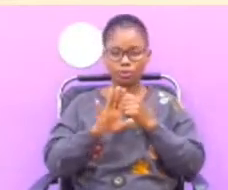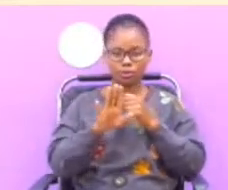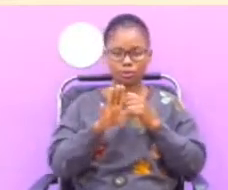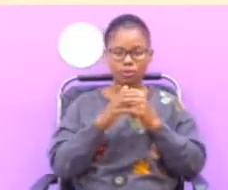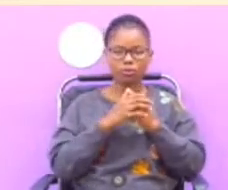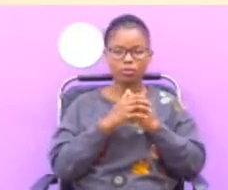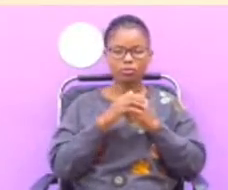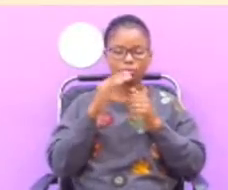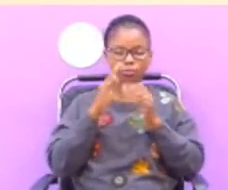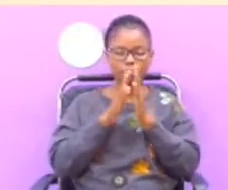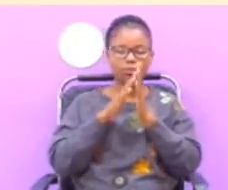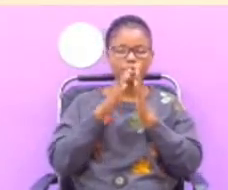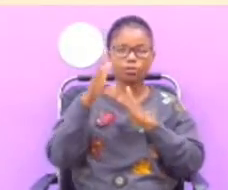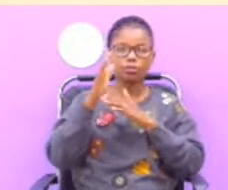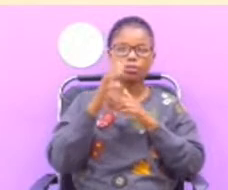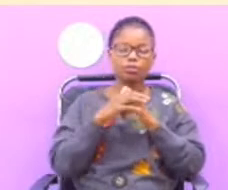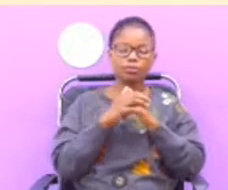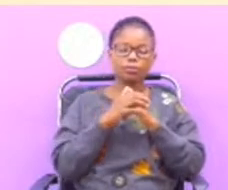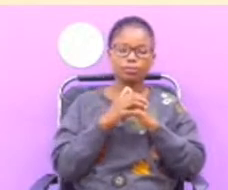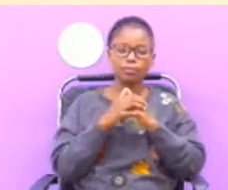bona asifiye sana.